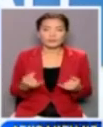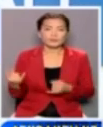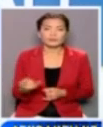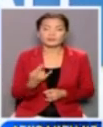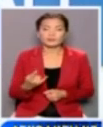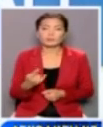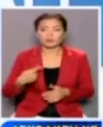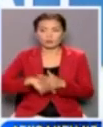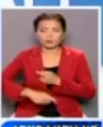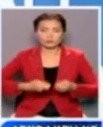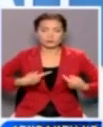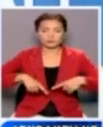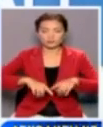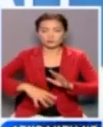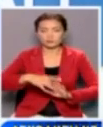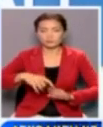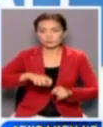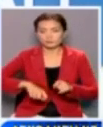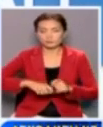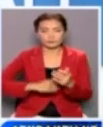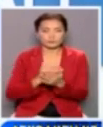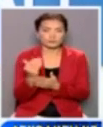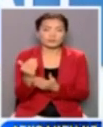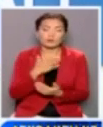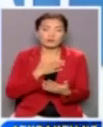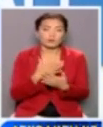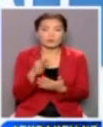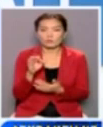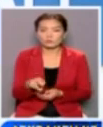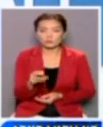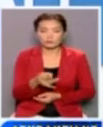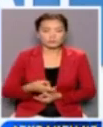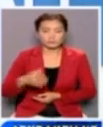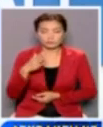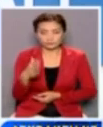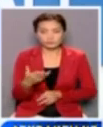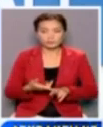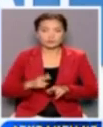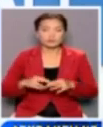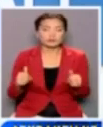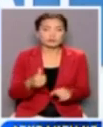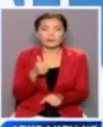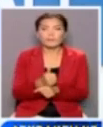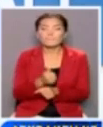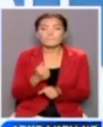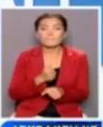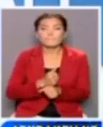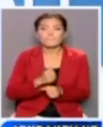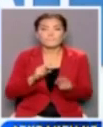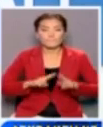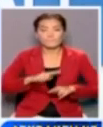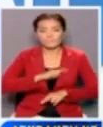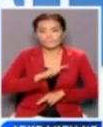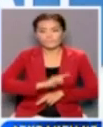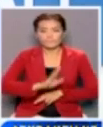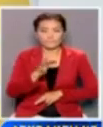первом этапе внутрипартийного отбора наблюдается высокая активность со стороны общественности. Одним из основных условий агитационной